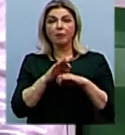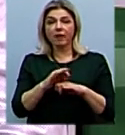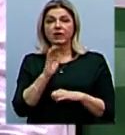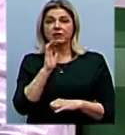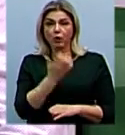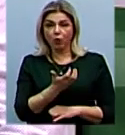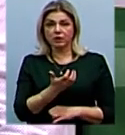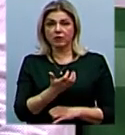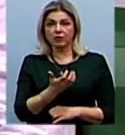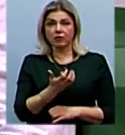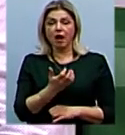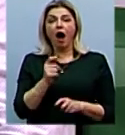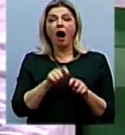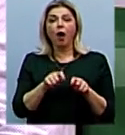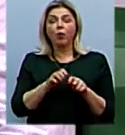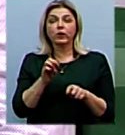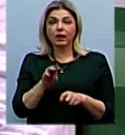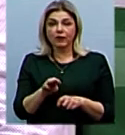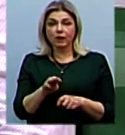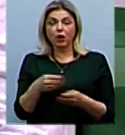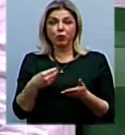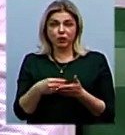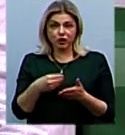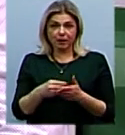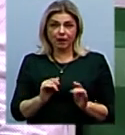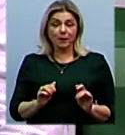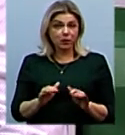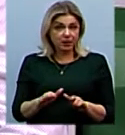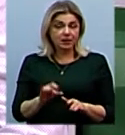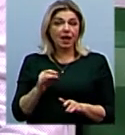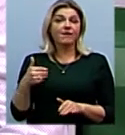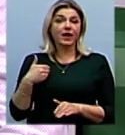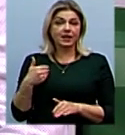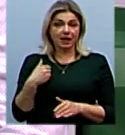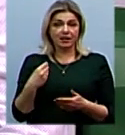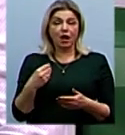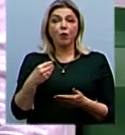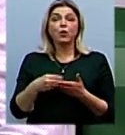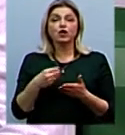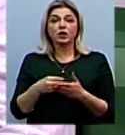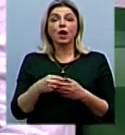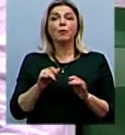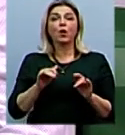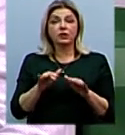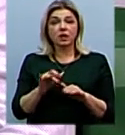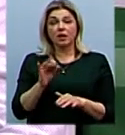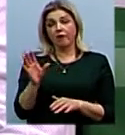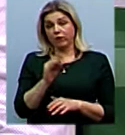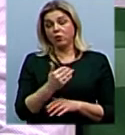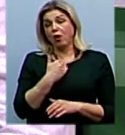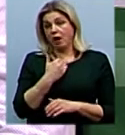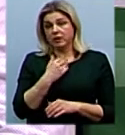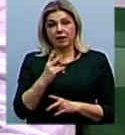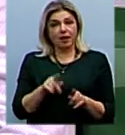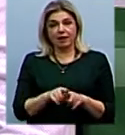серьезный аудит бюджетного процесса, эффективности бюджетного процесса, и вроде все казалось не так